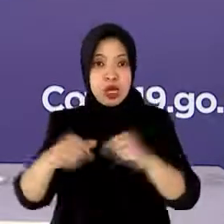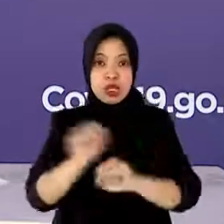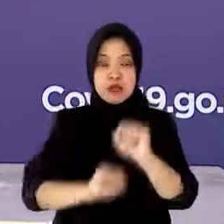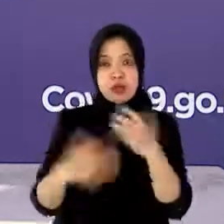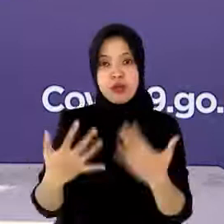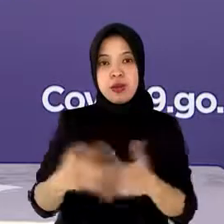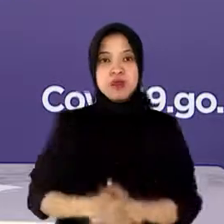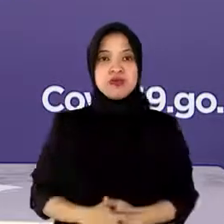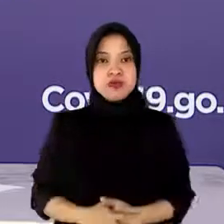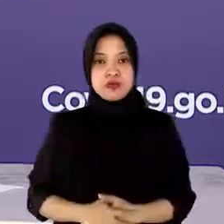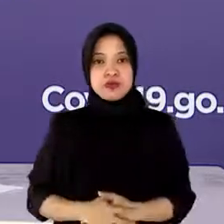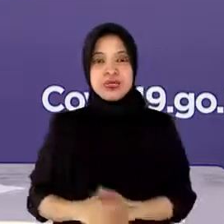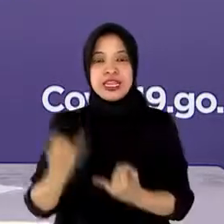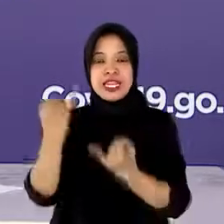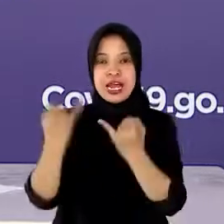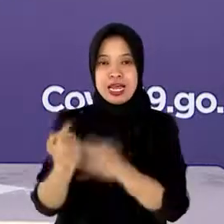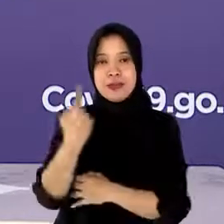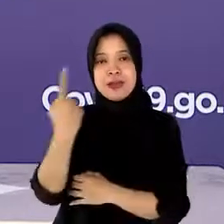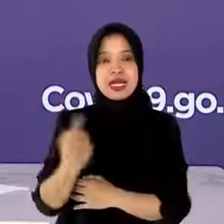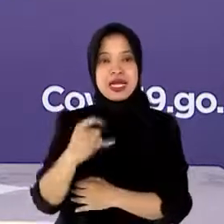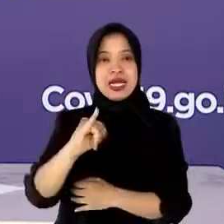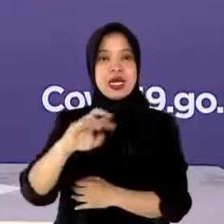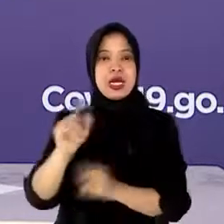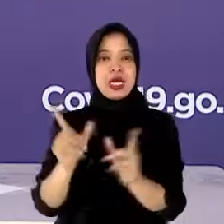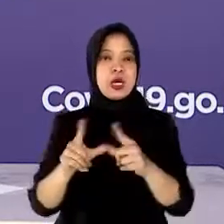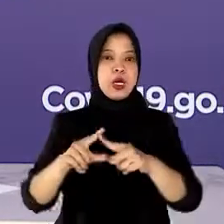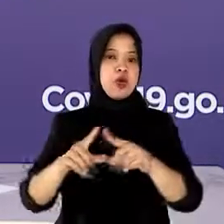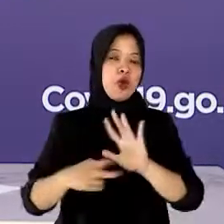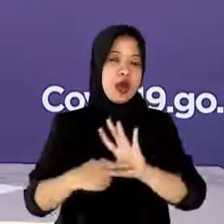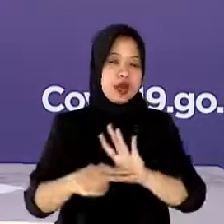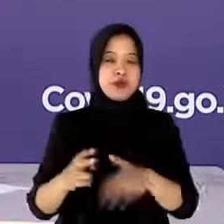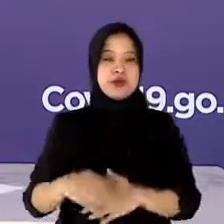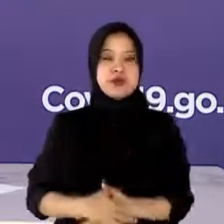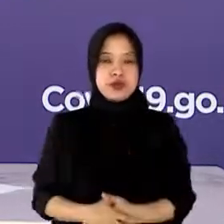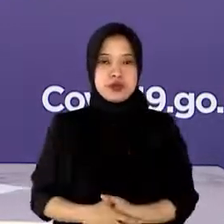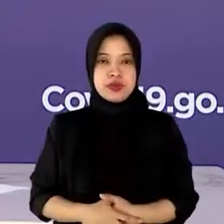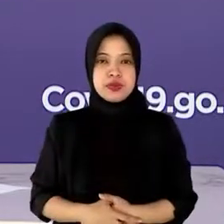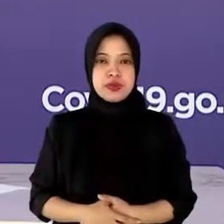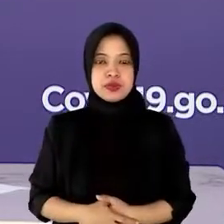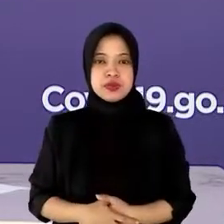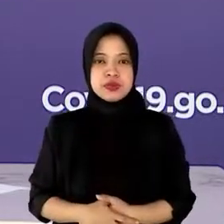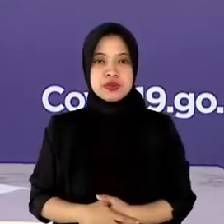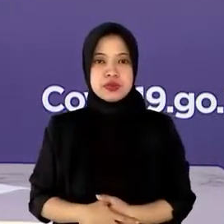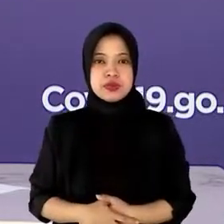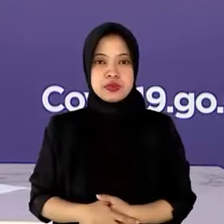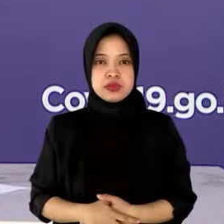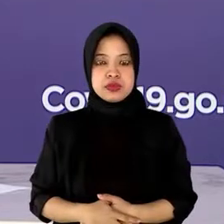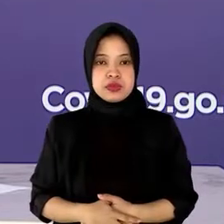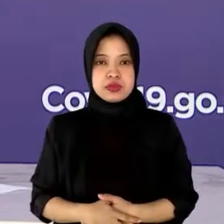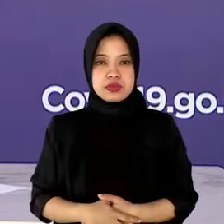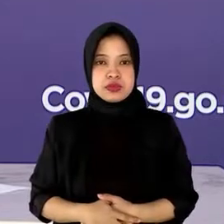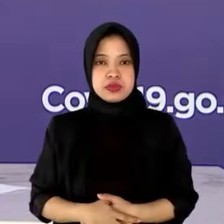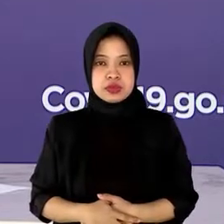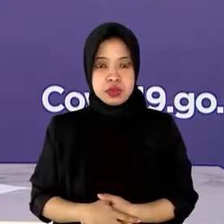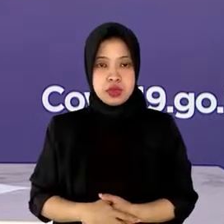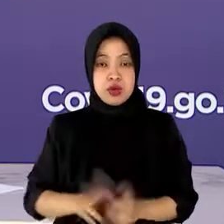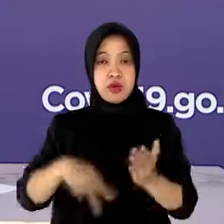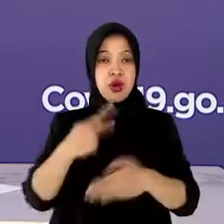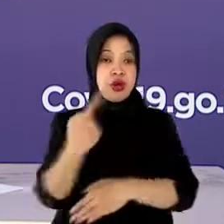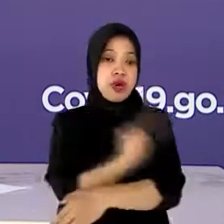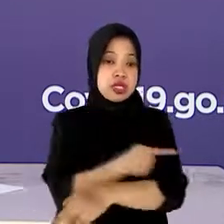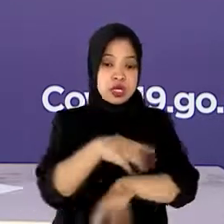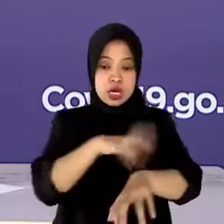kasih pertanyaan terakhir dari Irwan tirto.id saat ini apakah daerah yang sudah melaksanakan vaksinasi